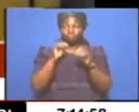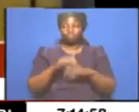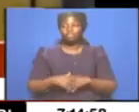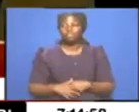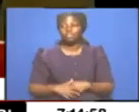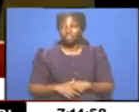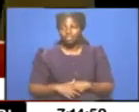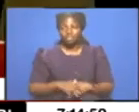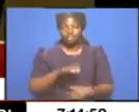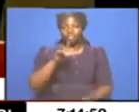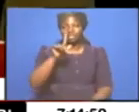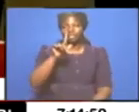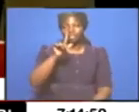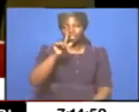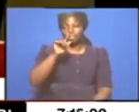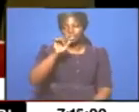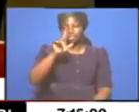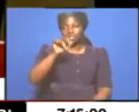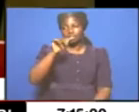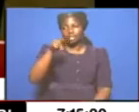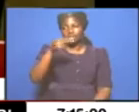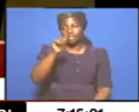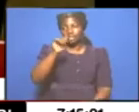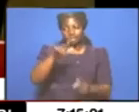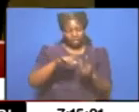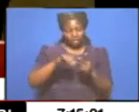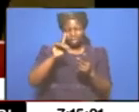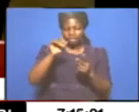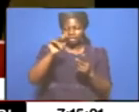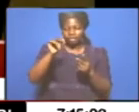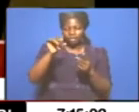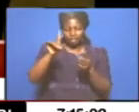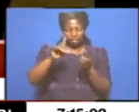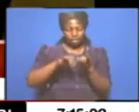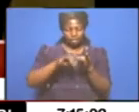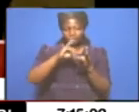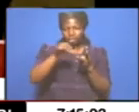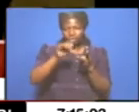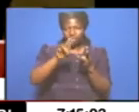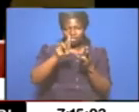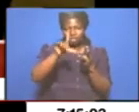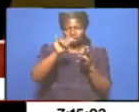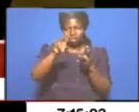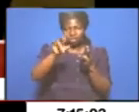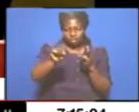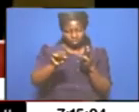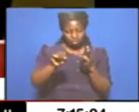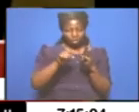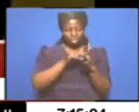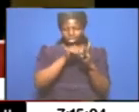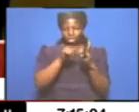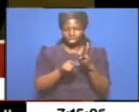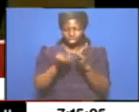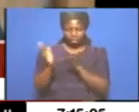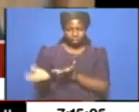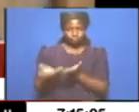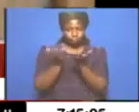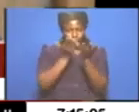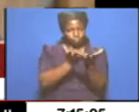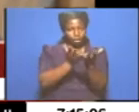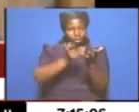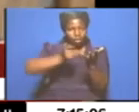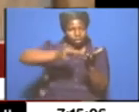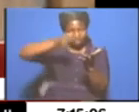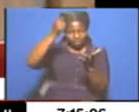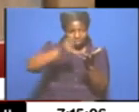Rafael Ndolo Kimeu, David Mutitu Kamau na Julius Karani Mwaniki walifikishwa mbele ya hakimu mkuu wa